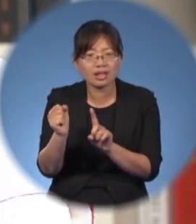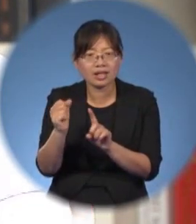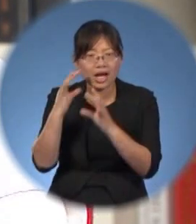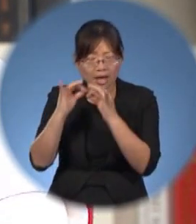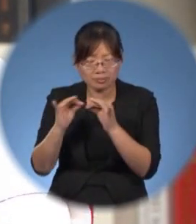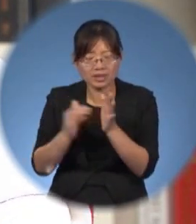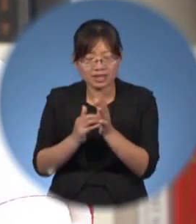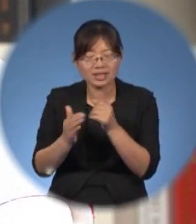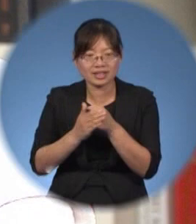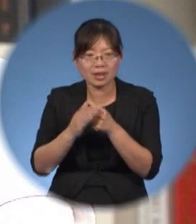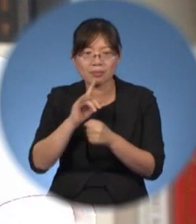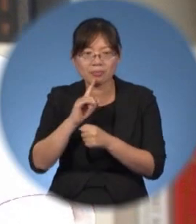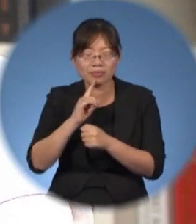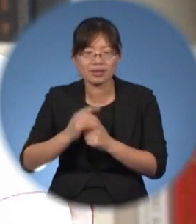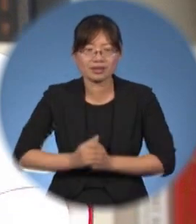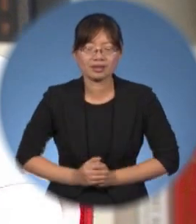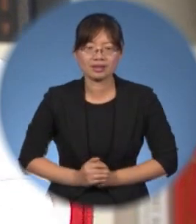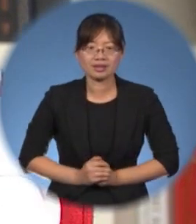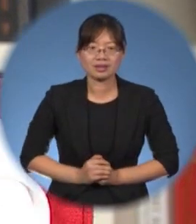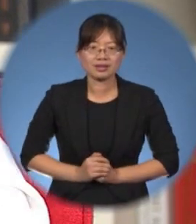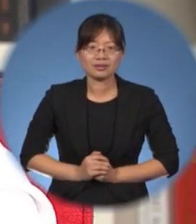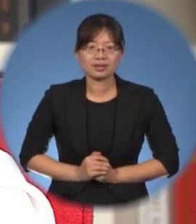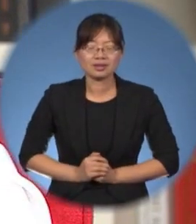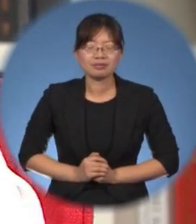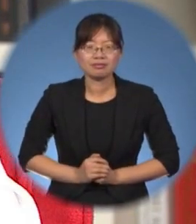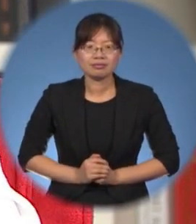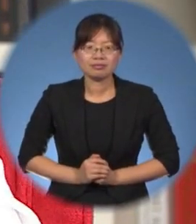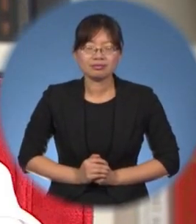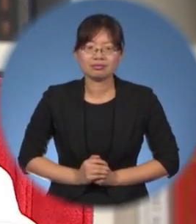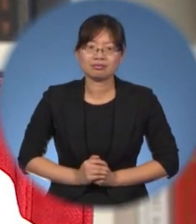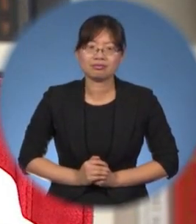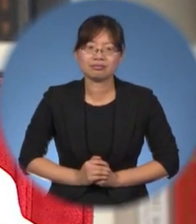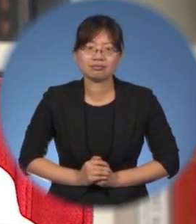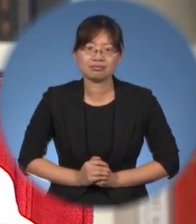합의해가지고 한 네, 거니까요. 남북이 합의해서, 예. 갔는데,